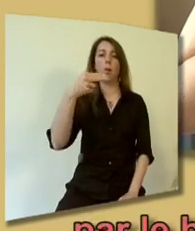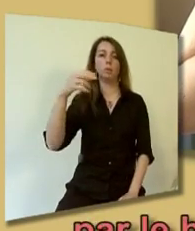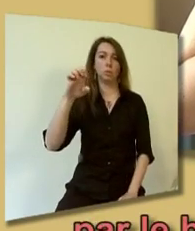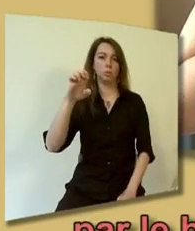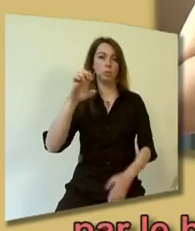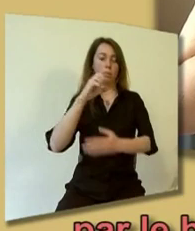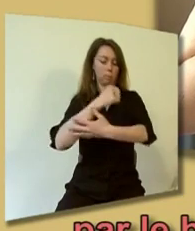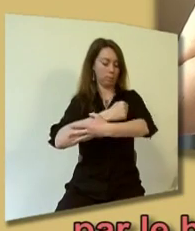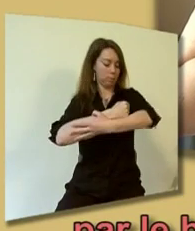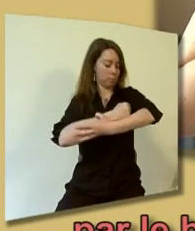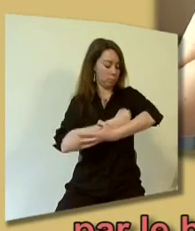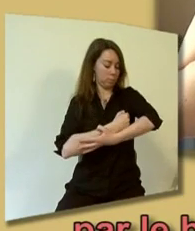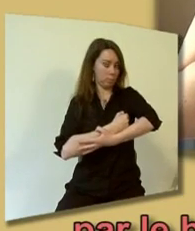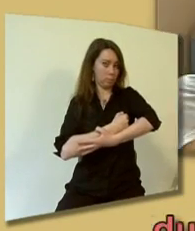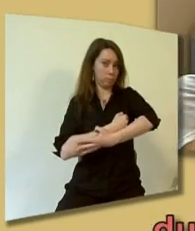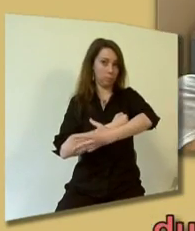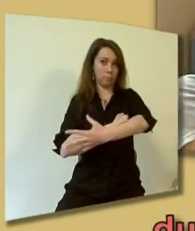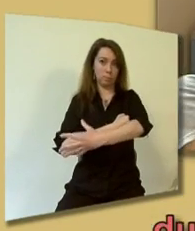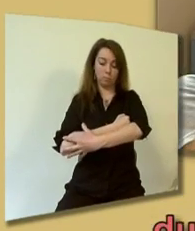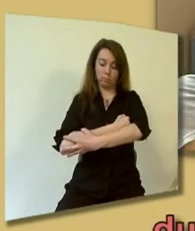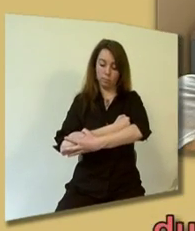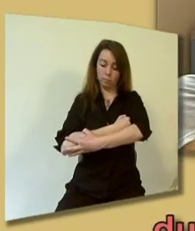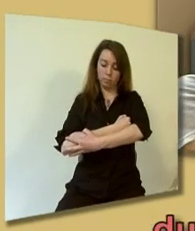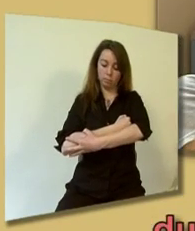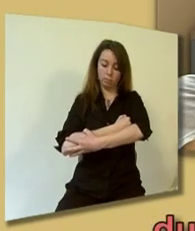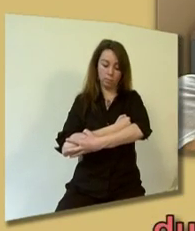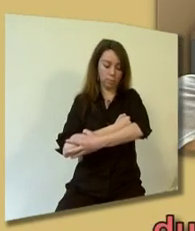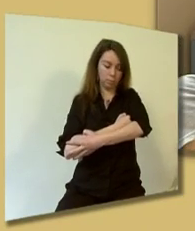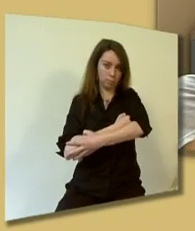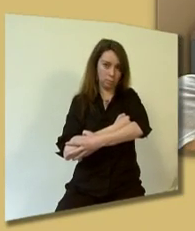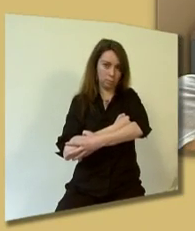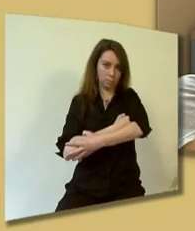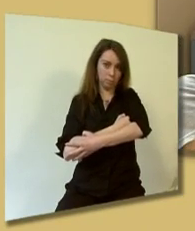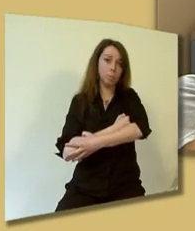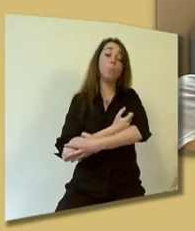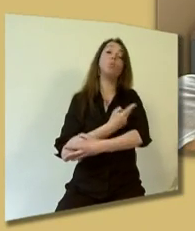et est soutenu par le bras de la maman du même côté.